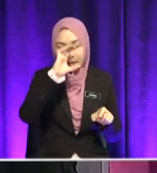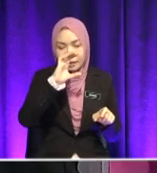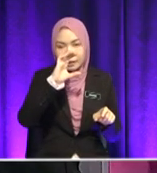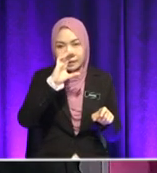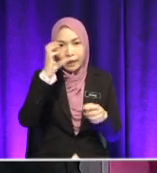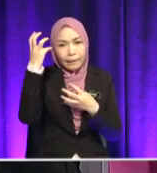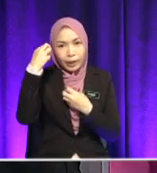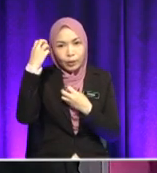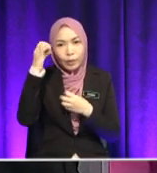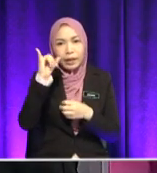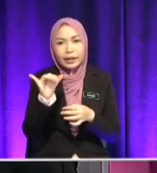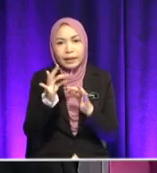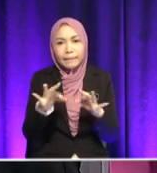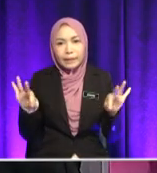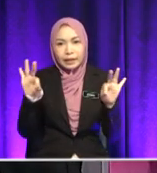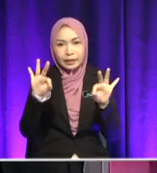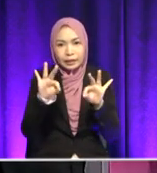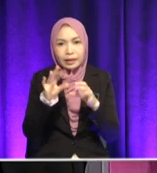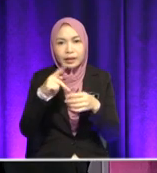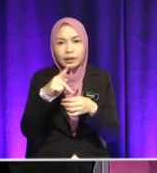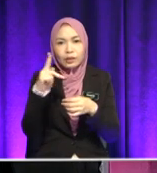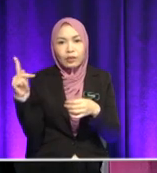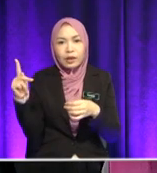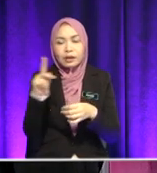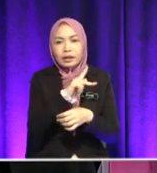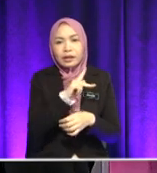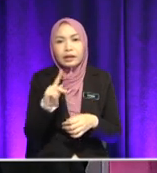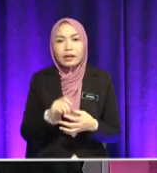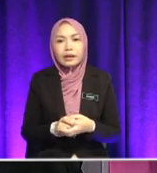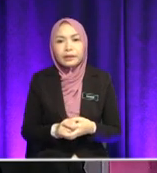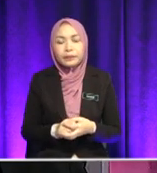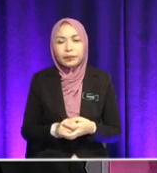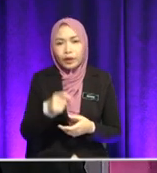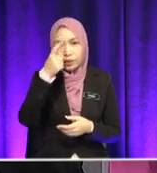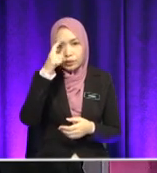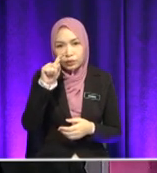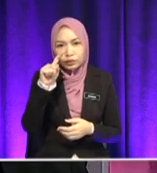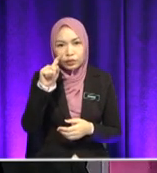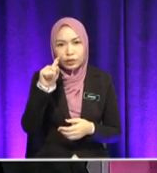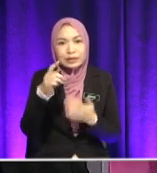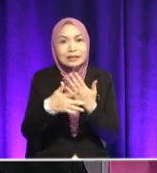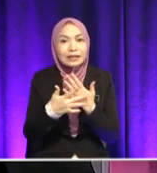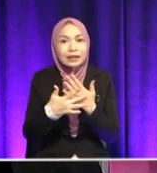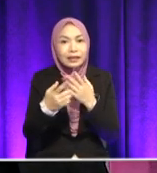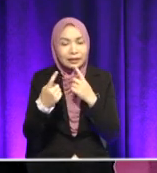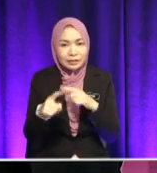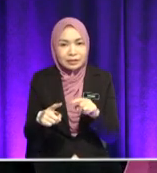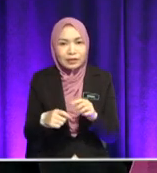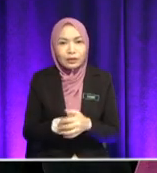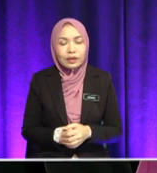110 cm dan lebih 40 cm berbanding segitiga kaki sama